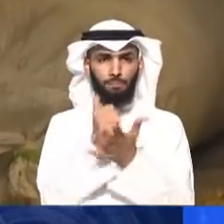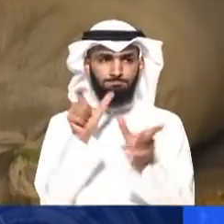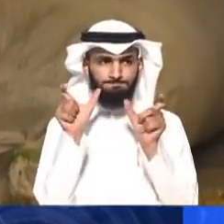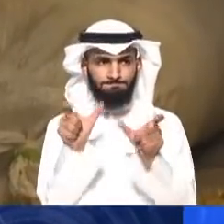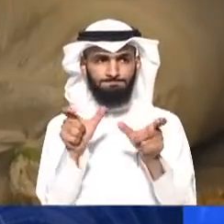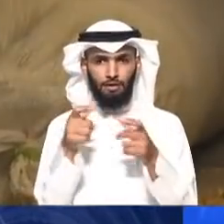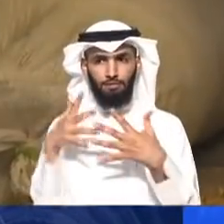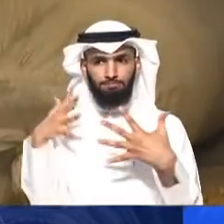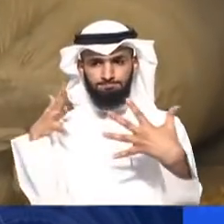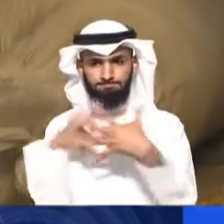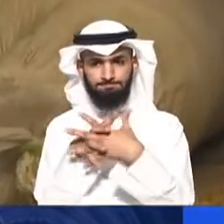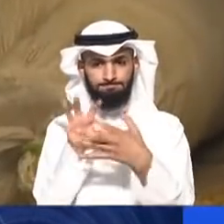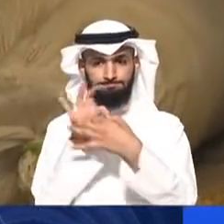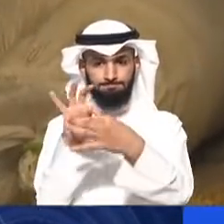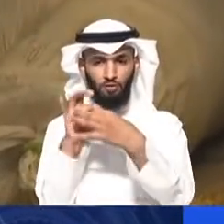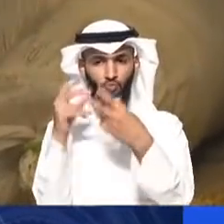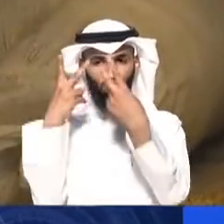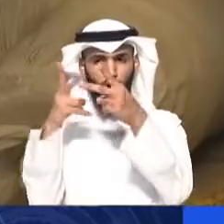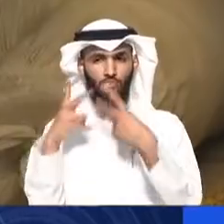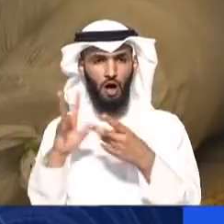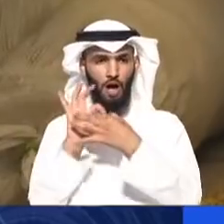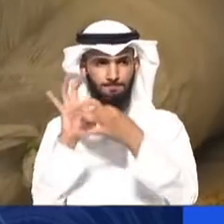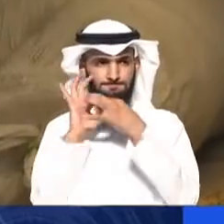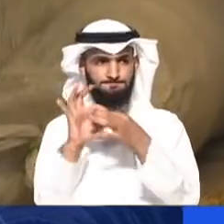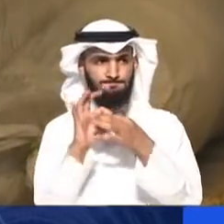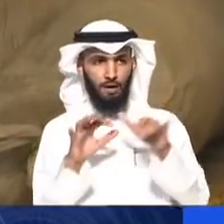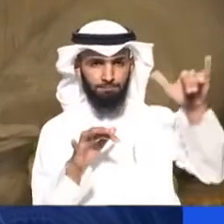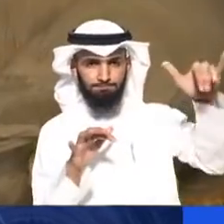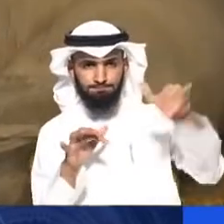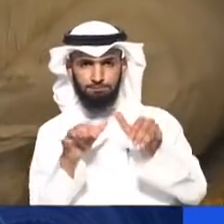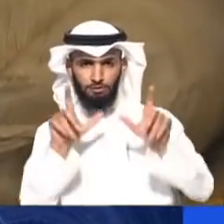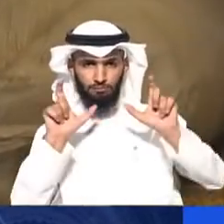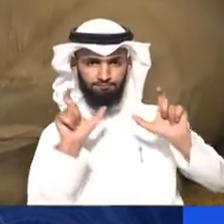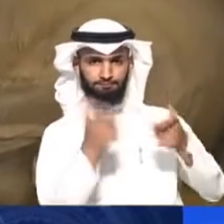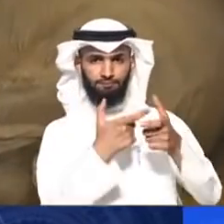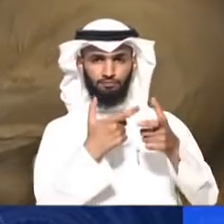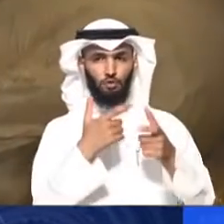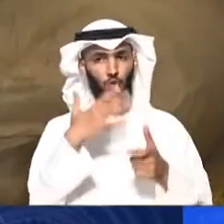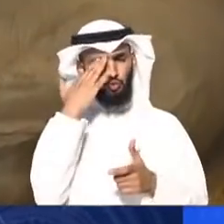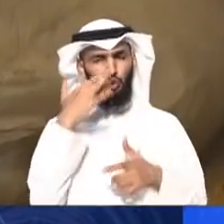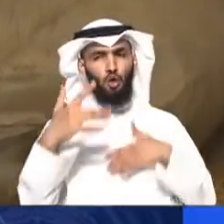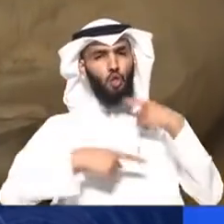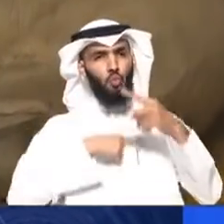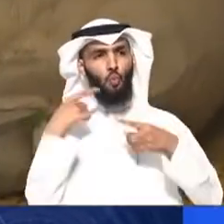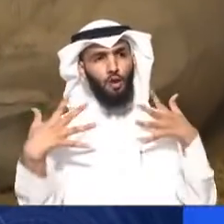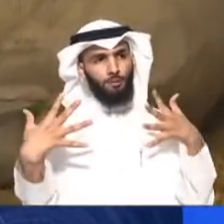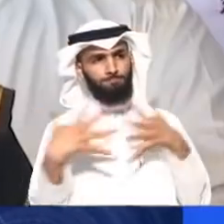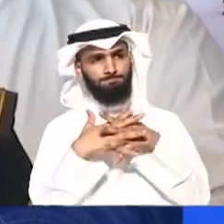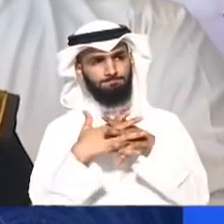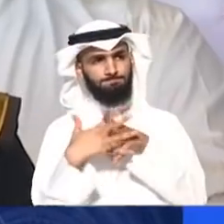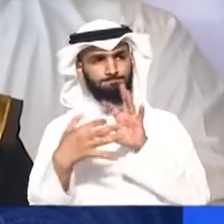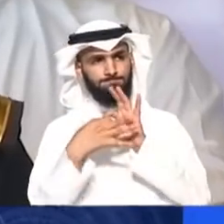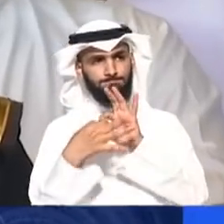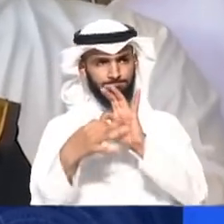هذا التعاون كان ما نوصل إلى هذه الضبطيات، ودائما التعاون بيننا وبين الجمارك بالحدود البحرية هذا